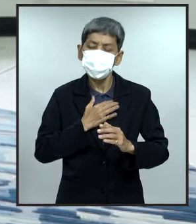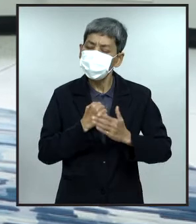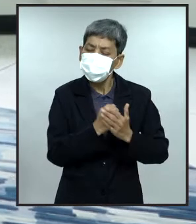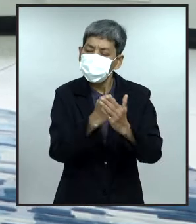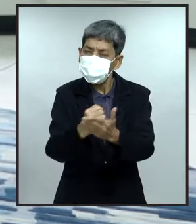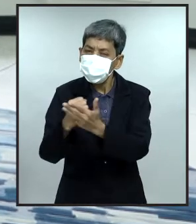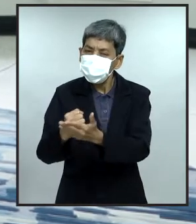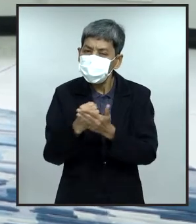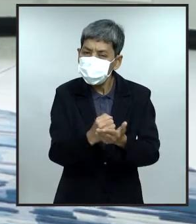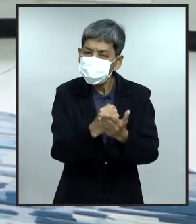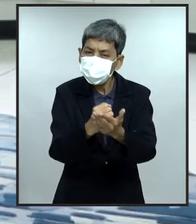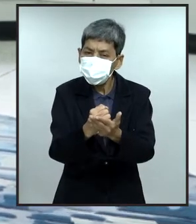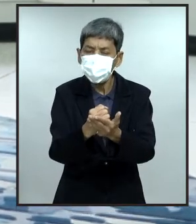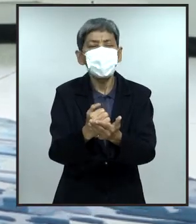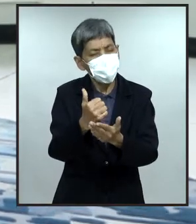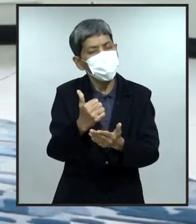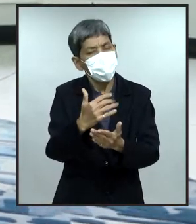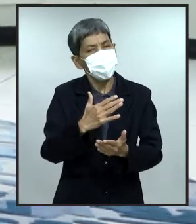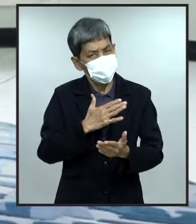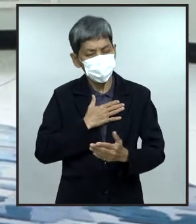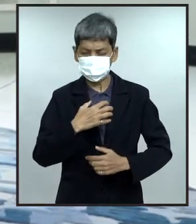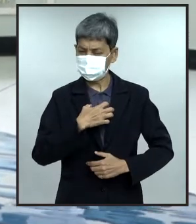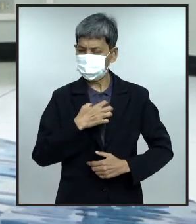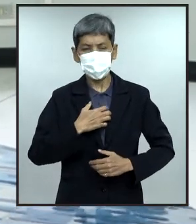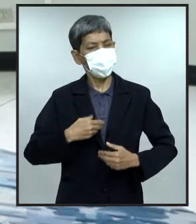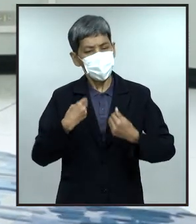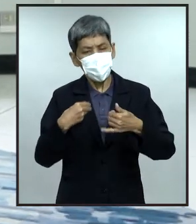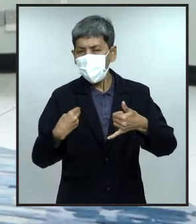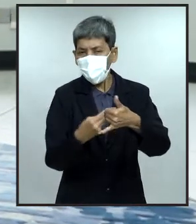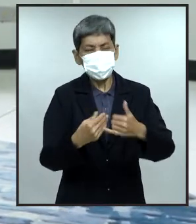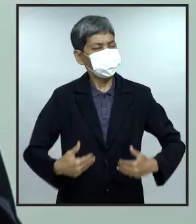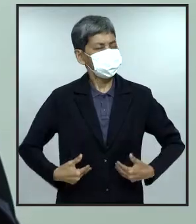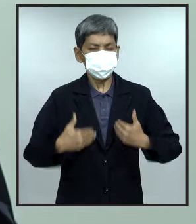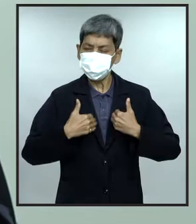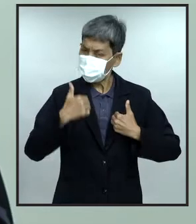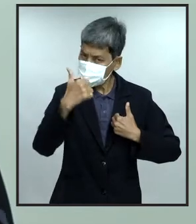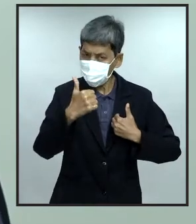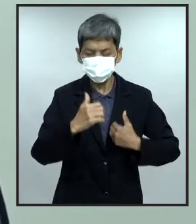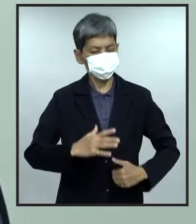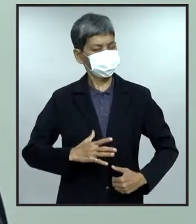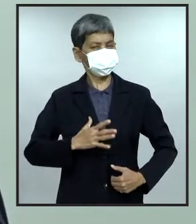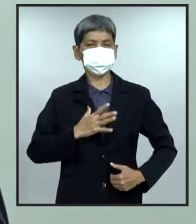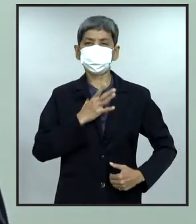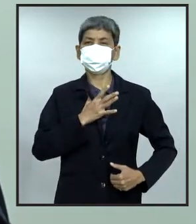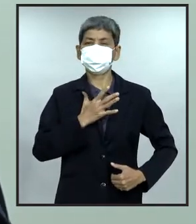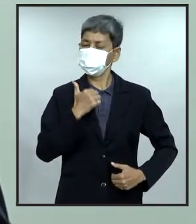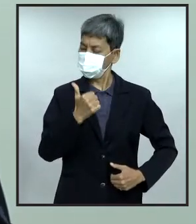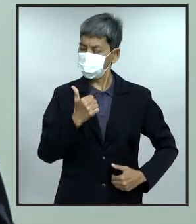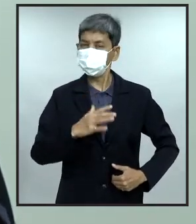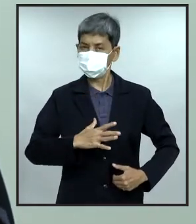จะช่วยเขาได้เพื่อที่จะให้ดำรงชีวิตได้แล้วก็ให้เขามีศักดิ์ศรีในการ